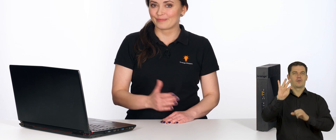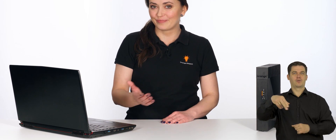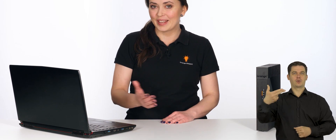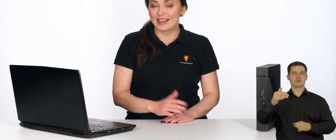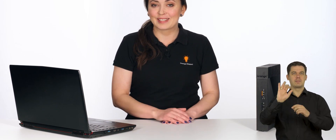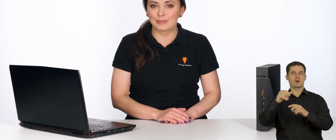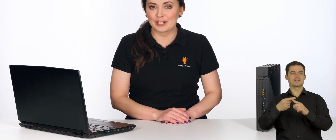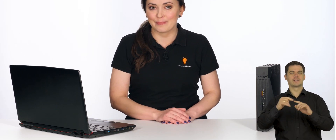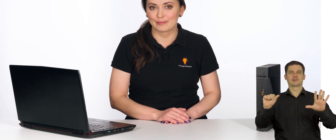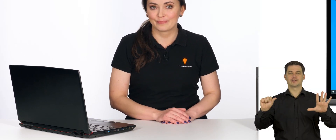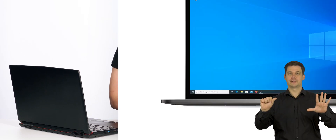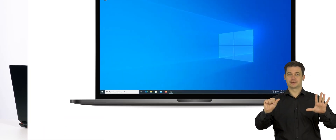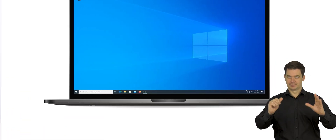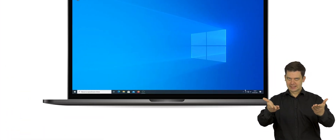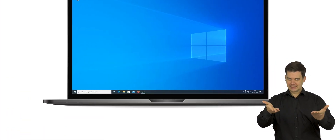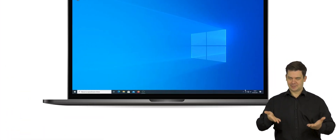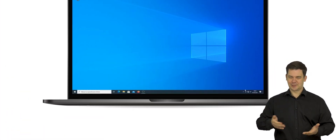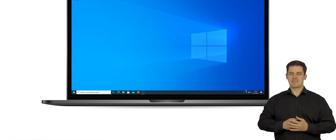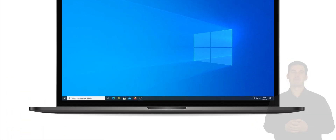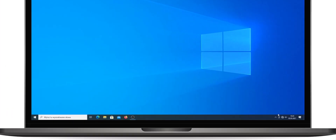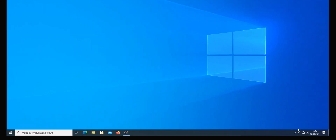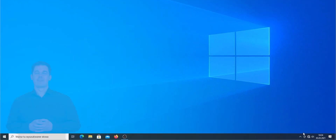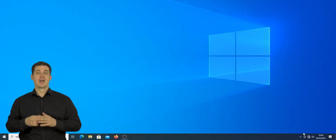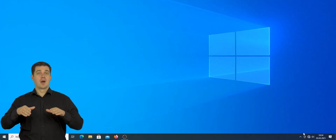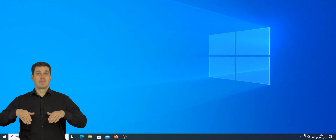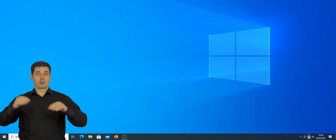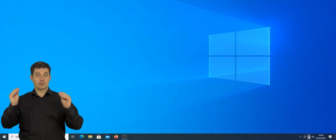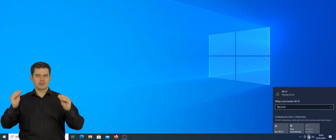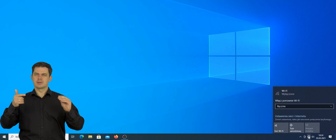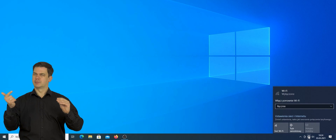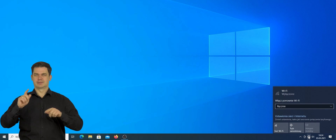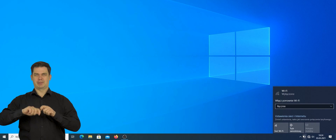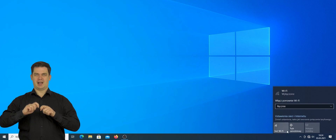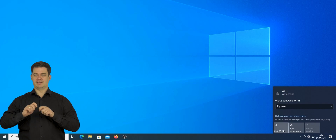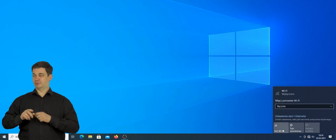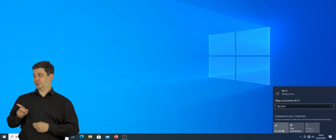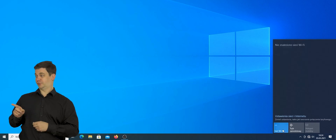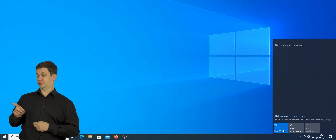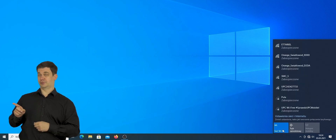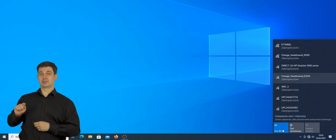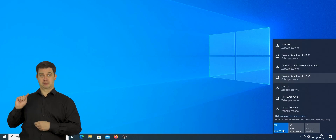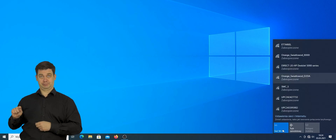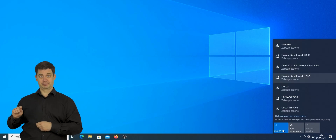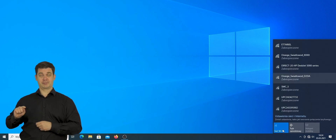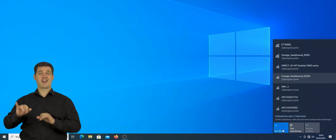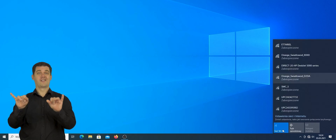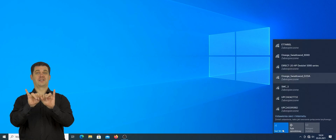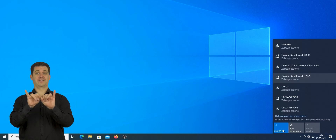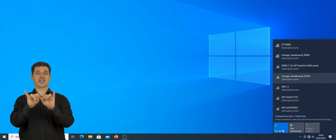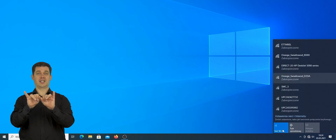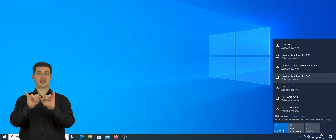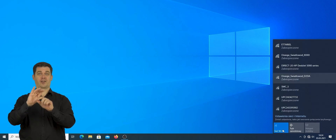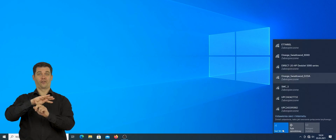6. Zapraszam! Na początku upewnijmy się, że mamy włączone Wi-Fi zarówno w